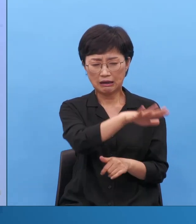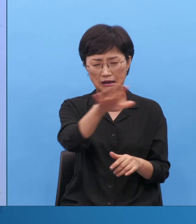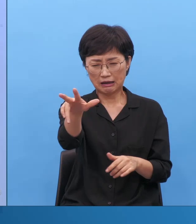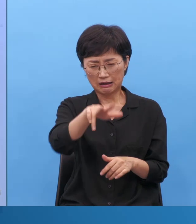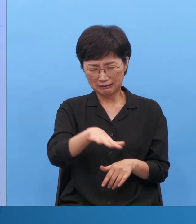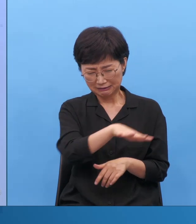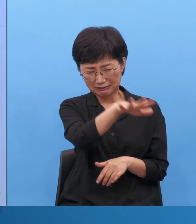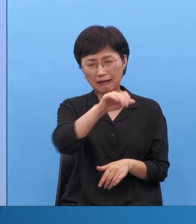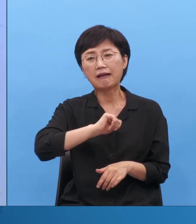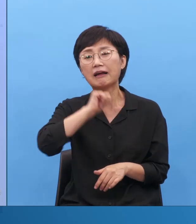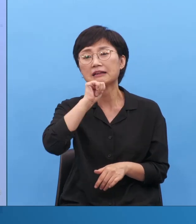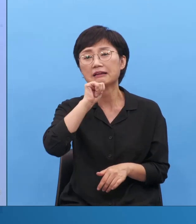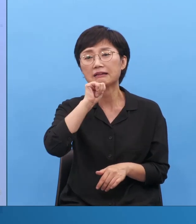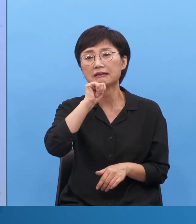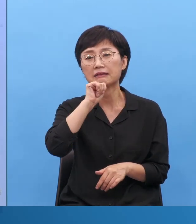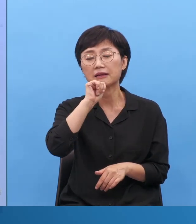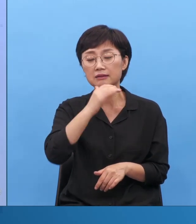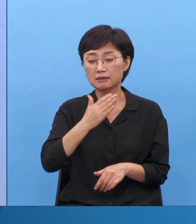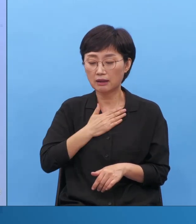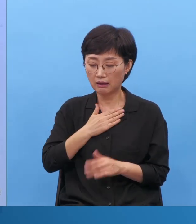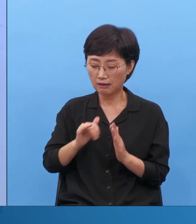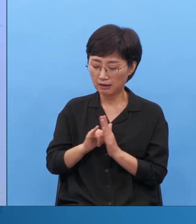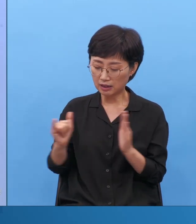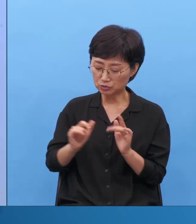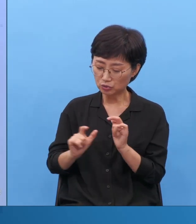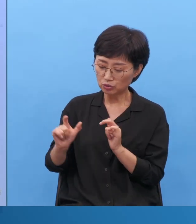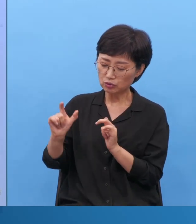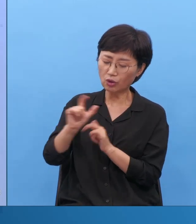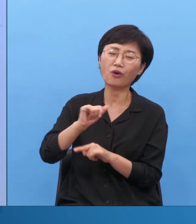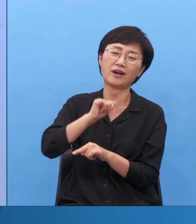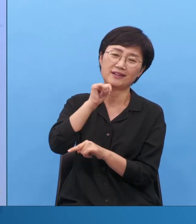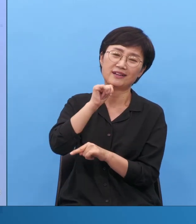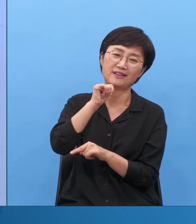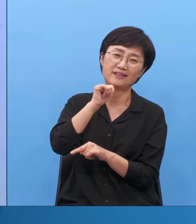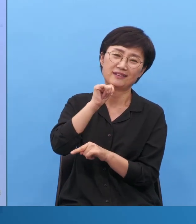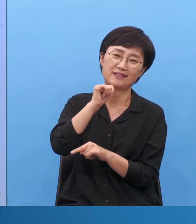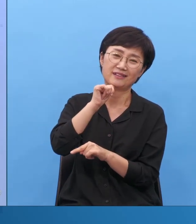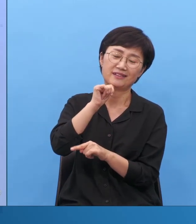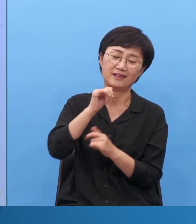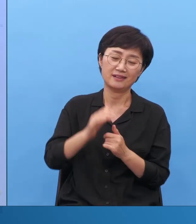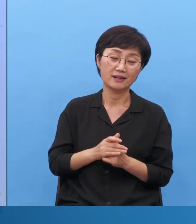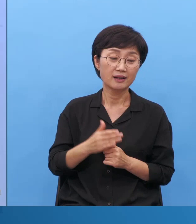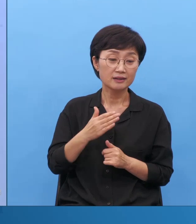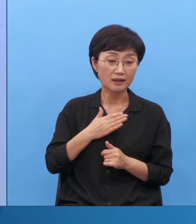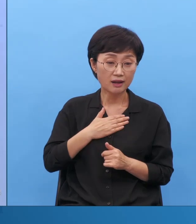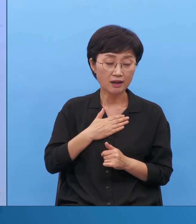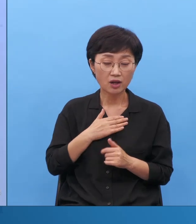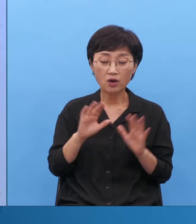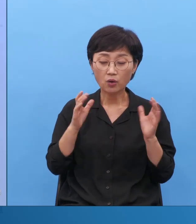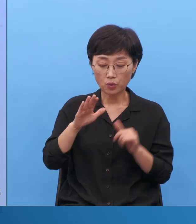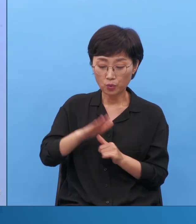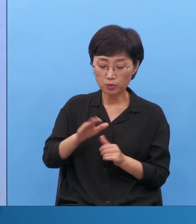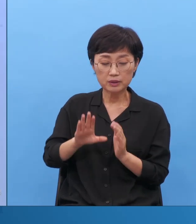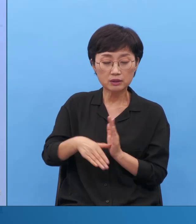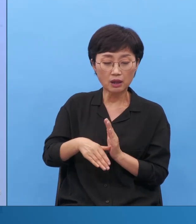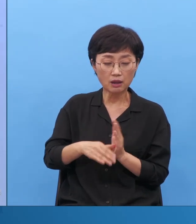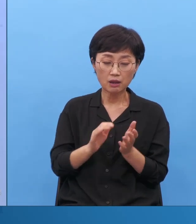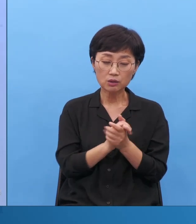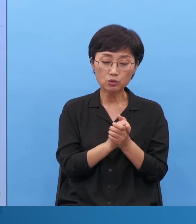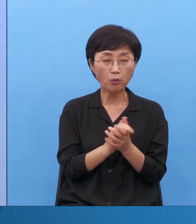think it was 근데 a little bit more difficult. 저는 기도도 모르고 몰랐잖아요 어릴 때. But when I was young, I didn't know what prayer was. 아는 사람 다 알 겁니다.